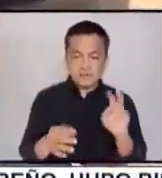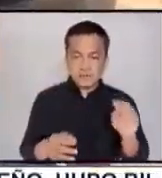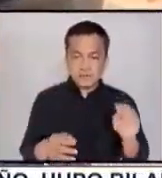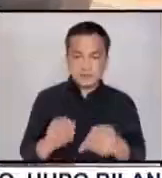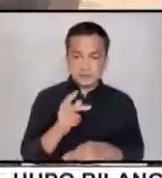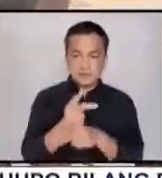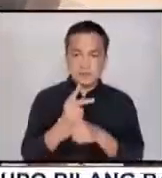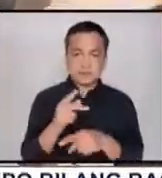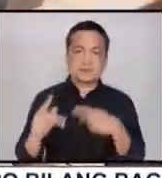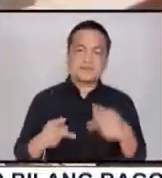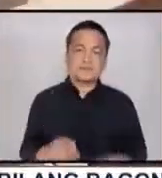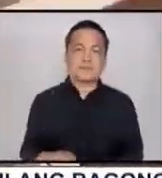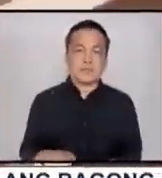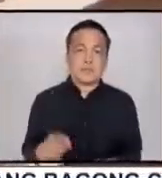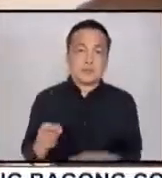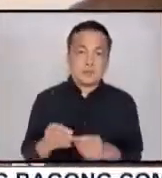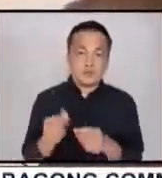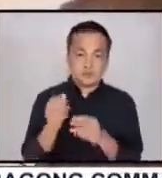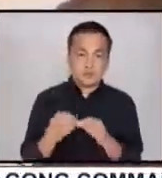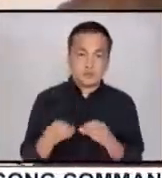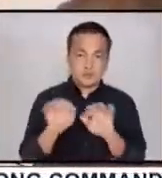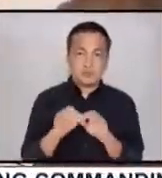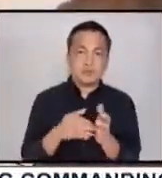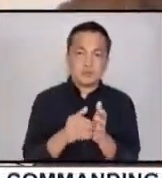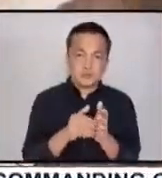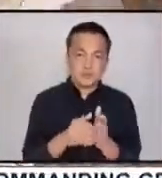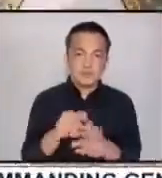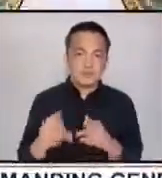publiko, lalo na ang vulnerable population.